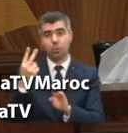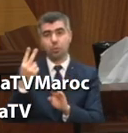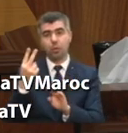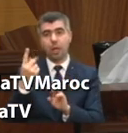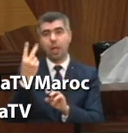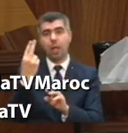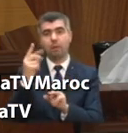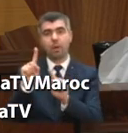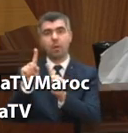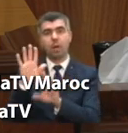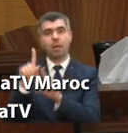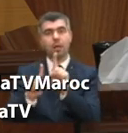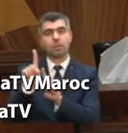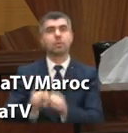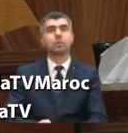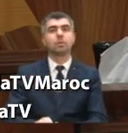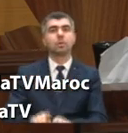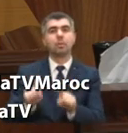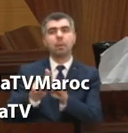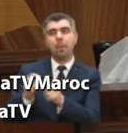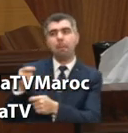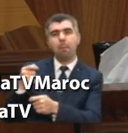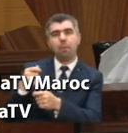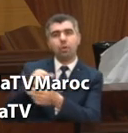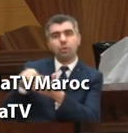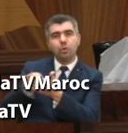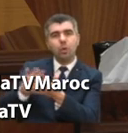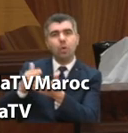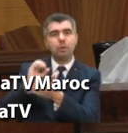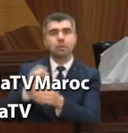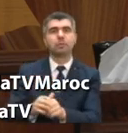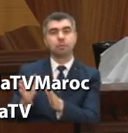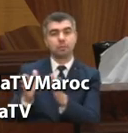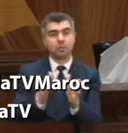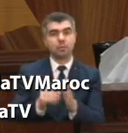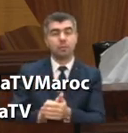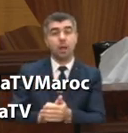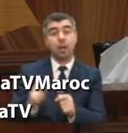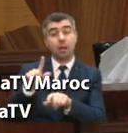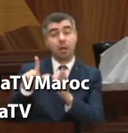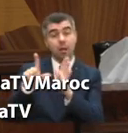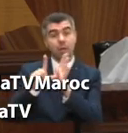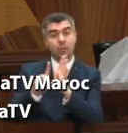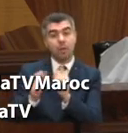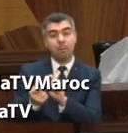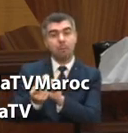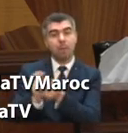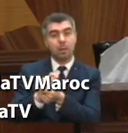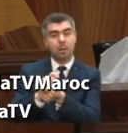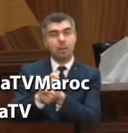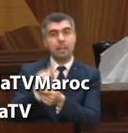18 فبراير 2011 القاضي بتحديد تدابير لحماية المستهلك. مقترح قانون بتغيير وتتميم القانون رقم